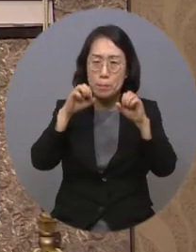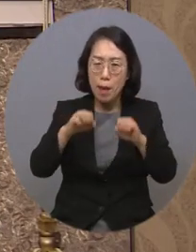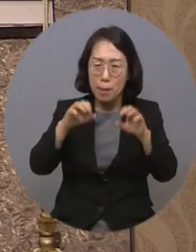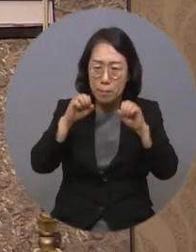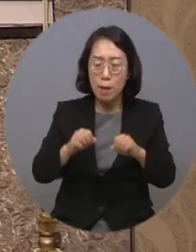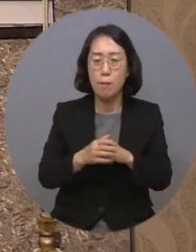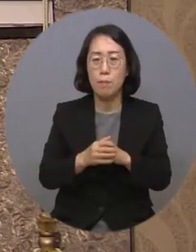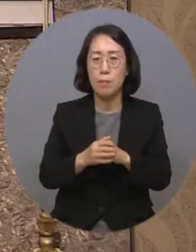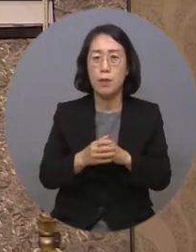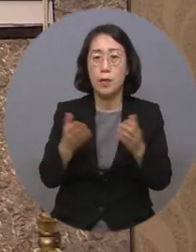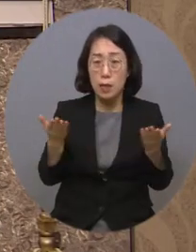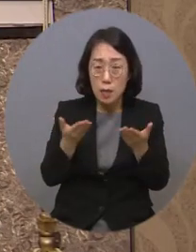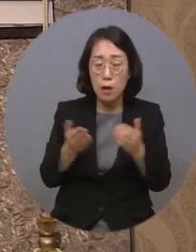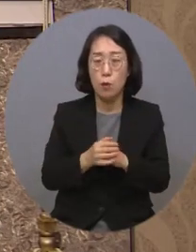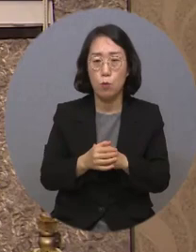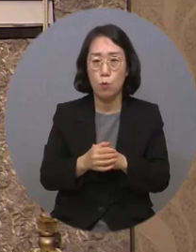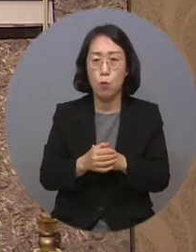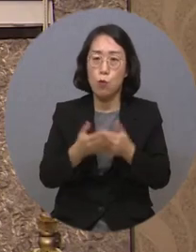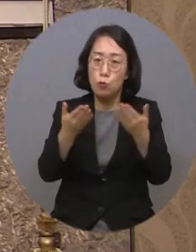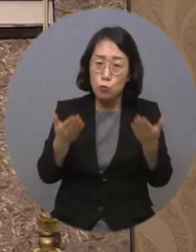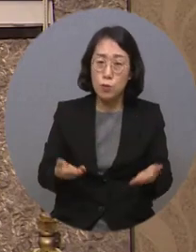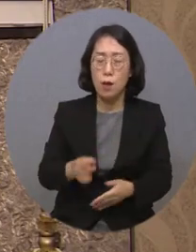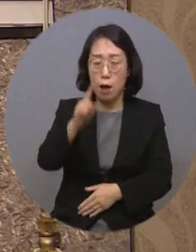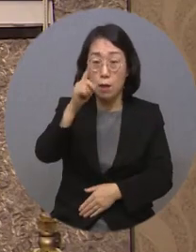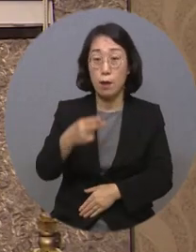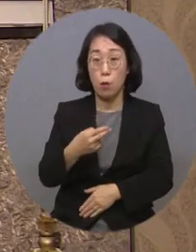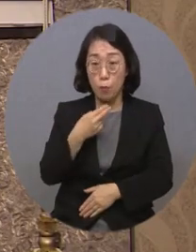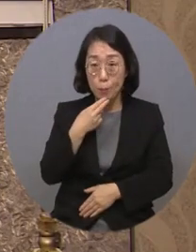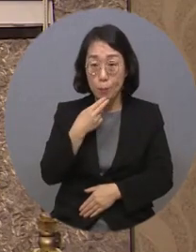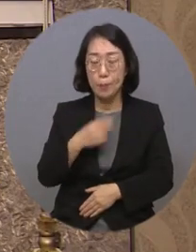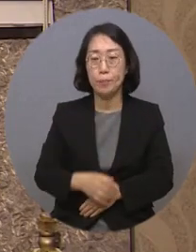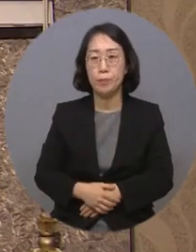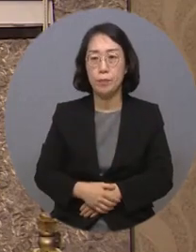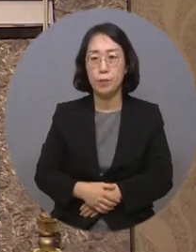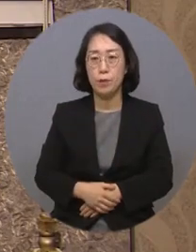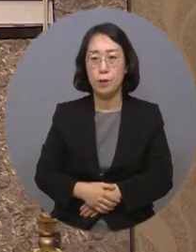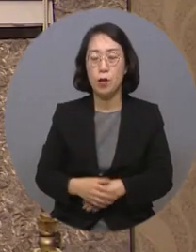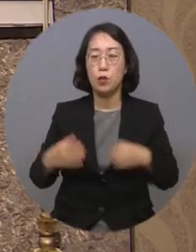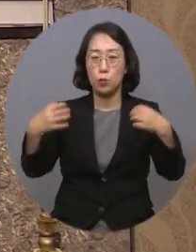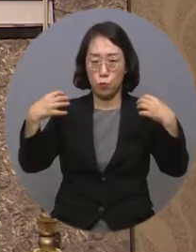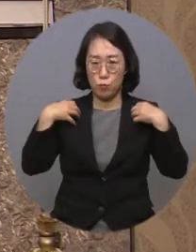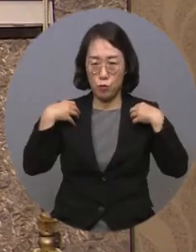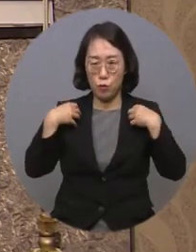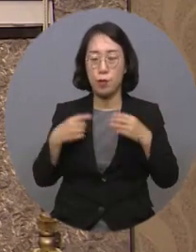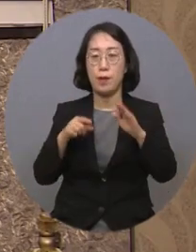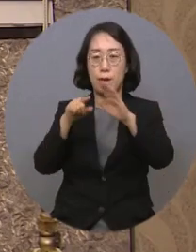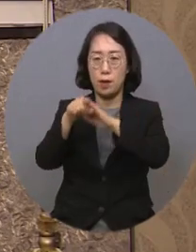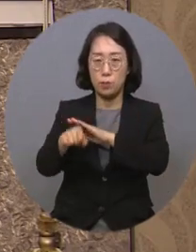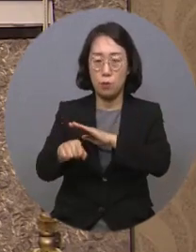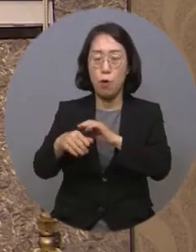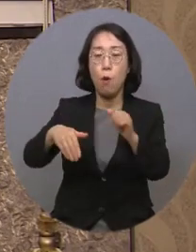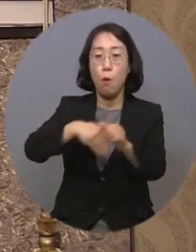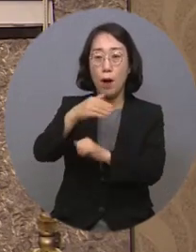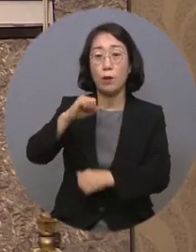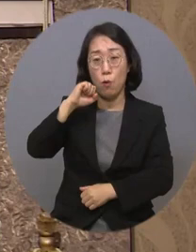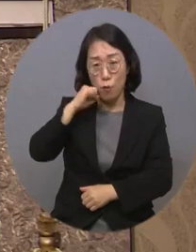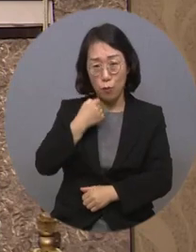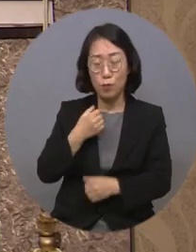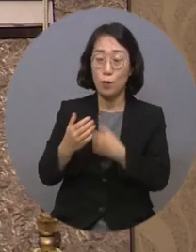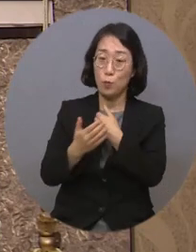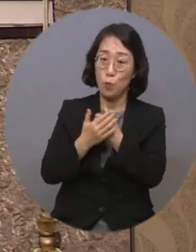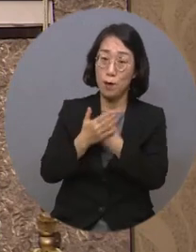점심에 그 쉬는 시간이 확보가 안 되고 이런 환경이었어요. 그래서 제가 전라남도청에 가서 너무 환경이 열악하니까 좀